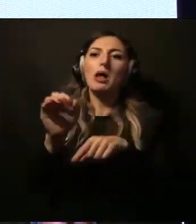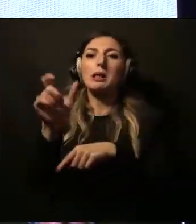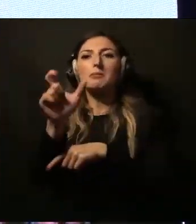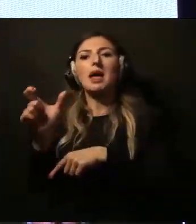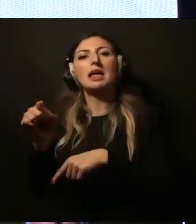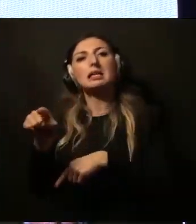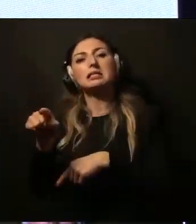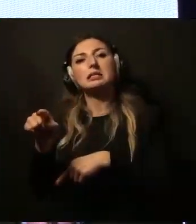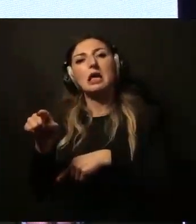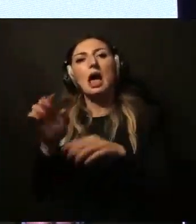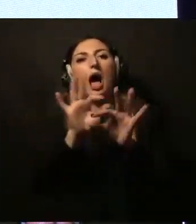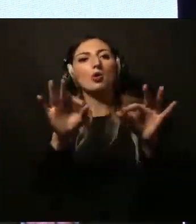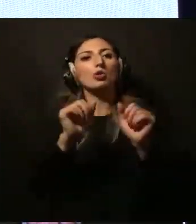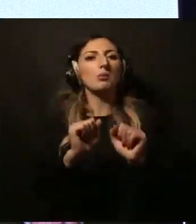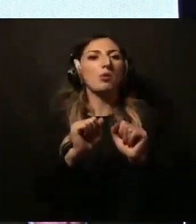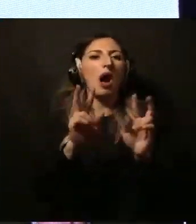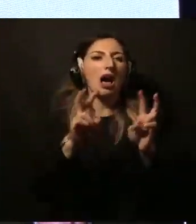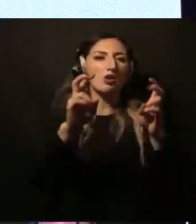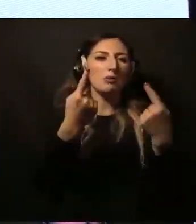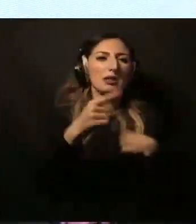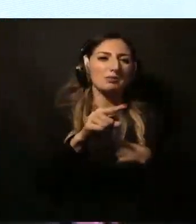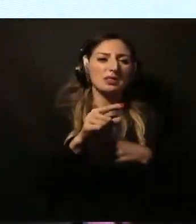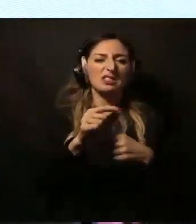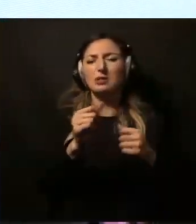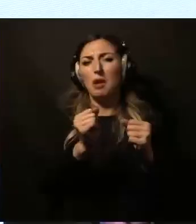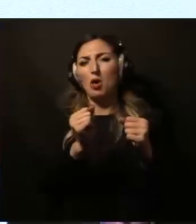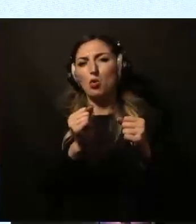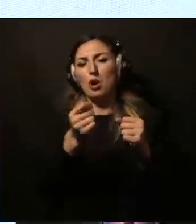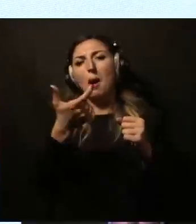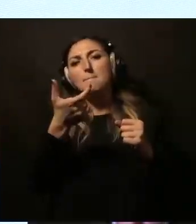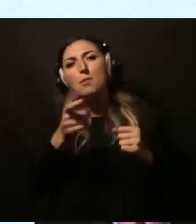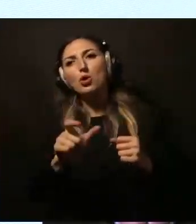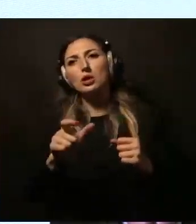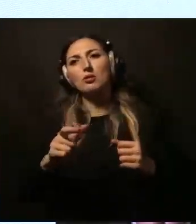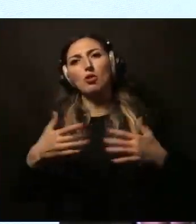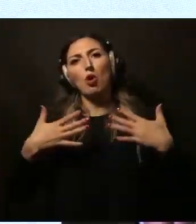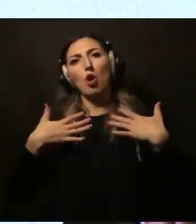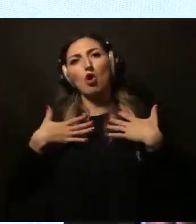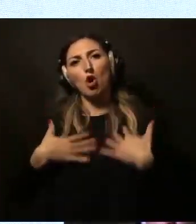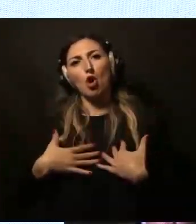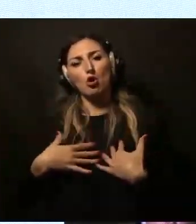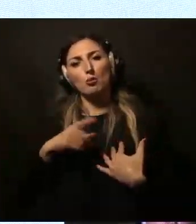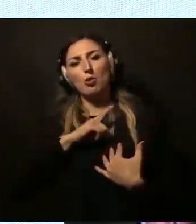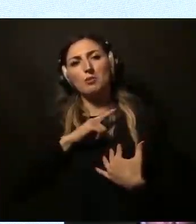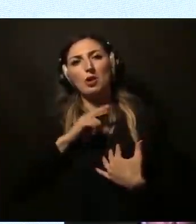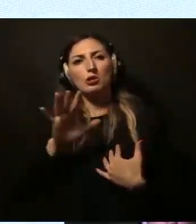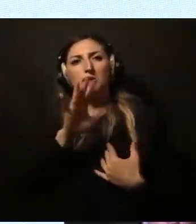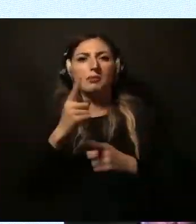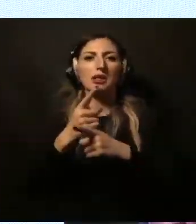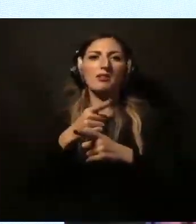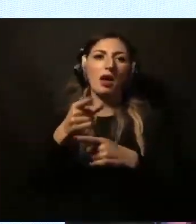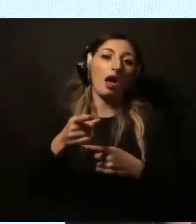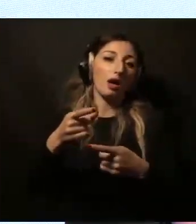paura di questi argomenti Perché l'unica cosa che si pretende dal mio corpo è che muoia di fame o che sudi